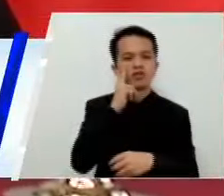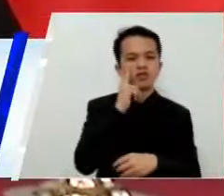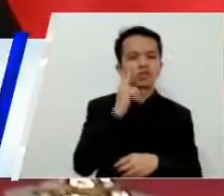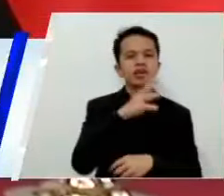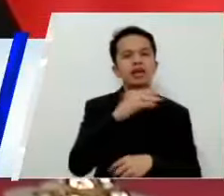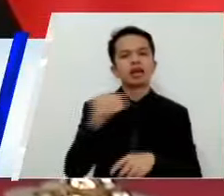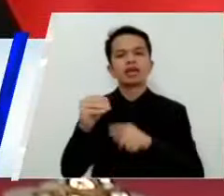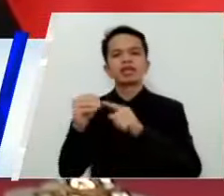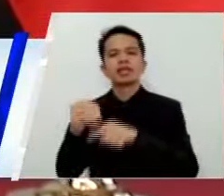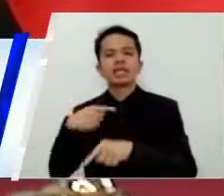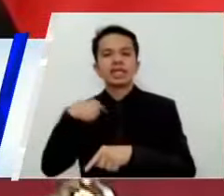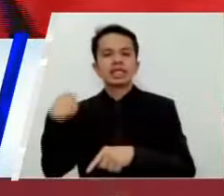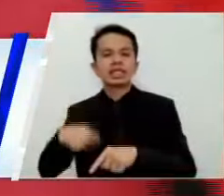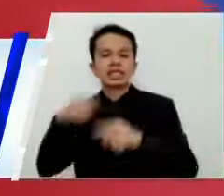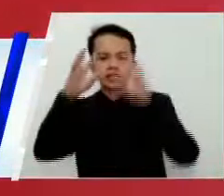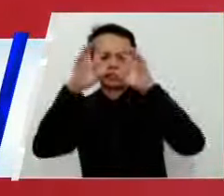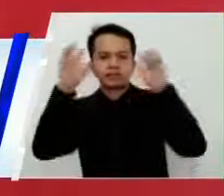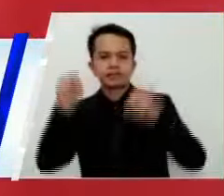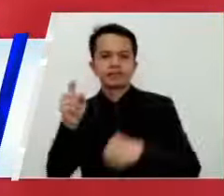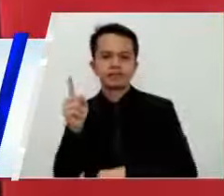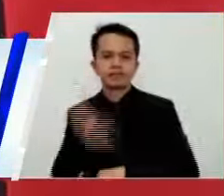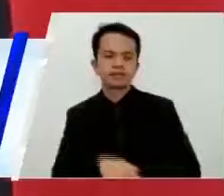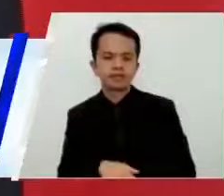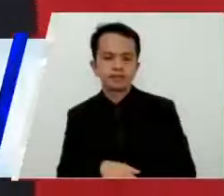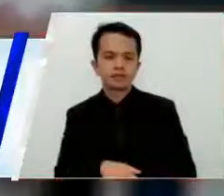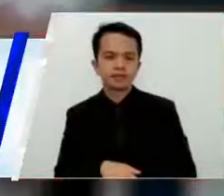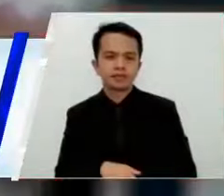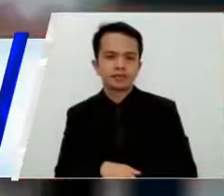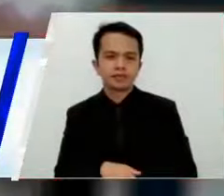Chinese President Xi Jinping.